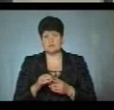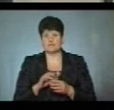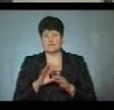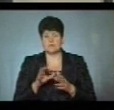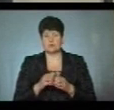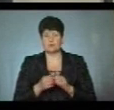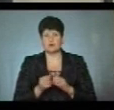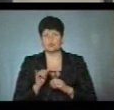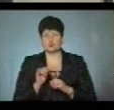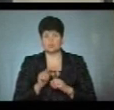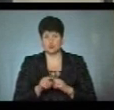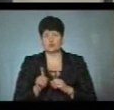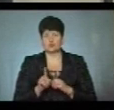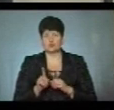що